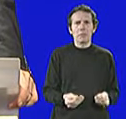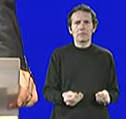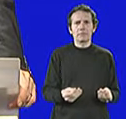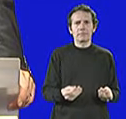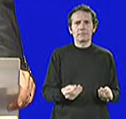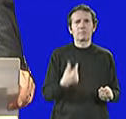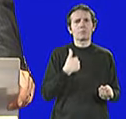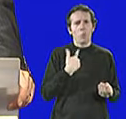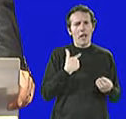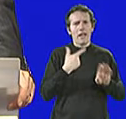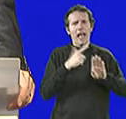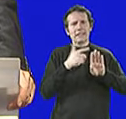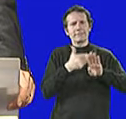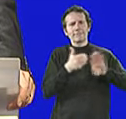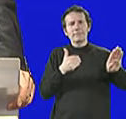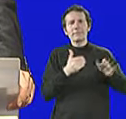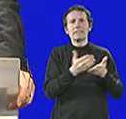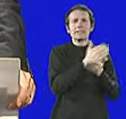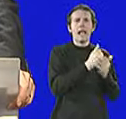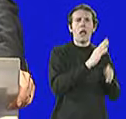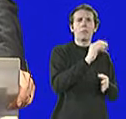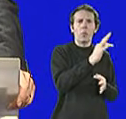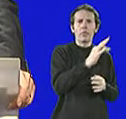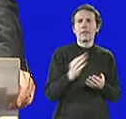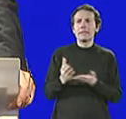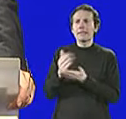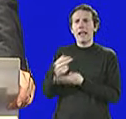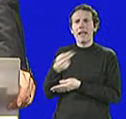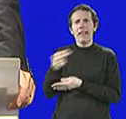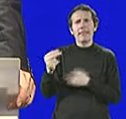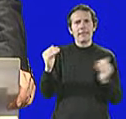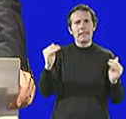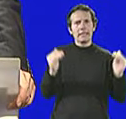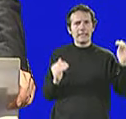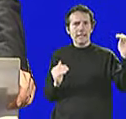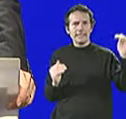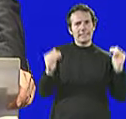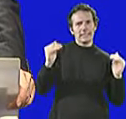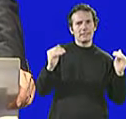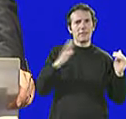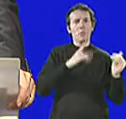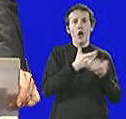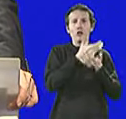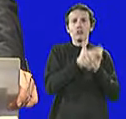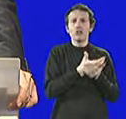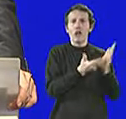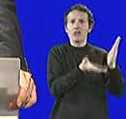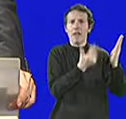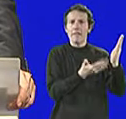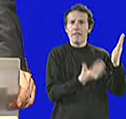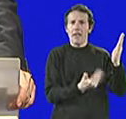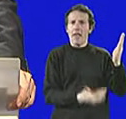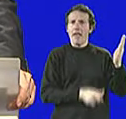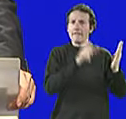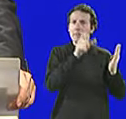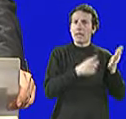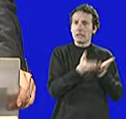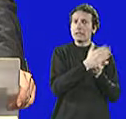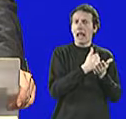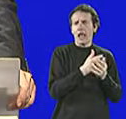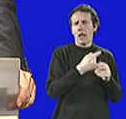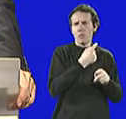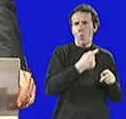veux réduire la différence entre le salaire brut et le salaire net en diminuant les charges que payent les salariés.